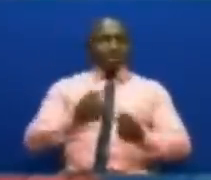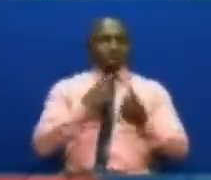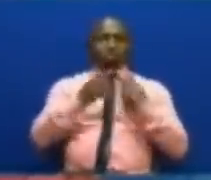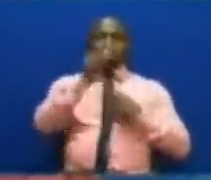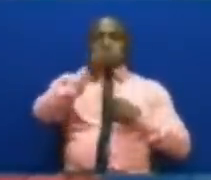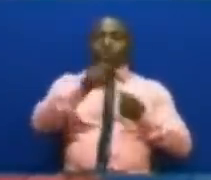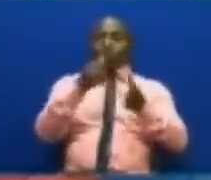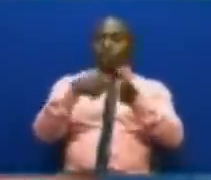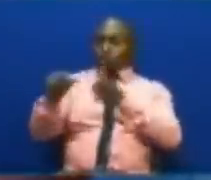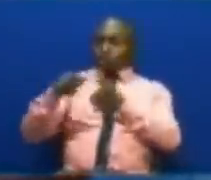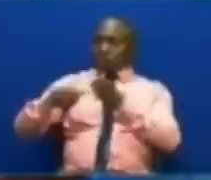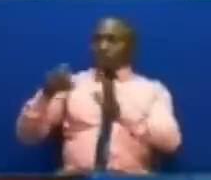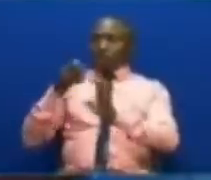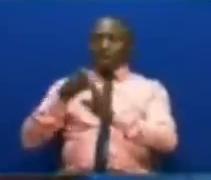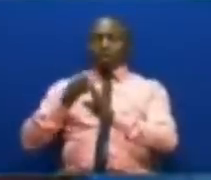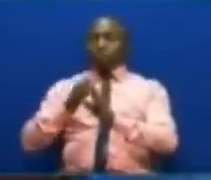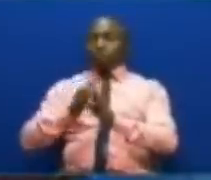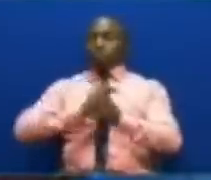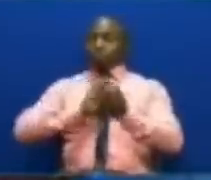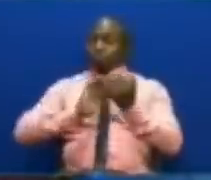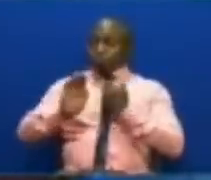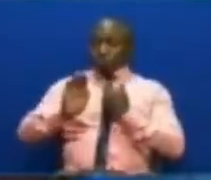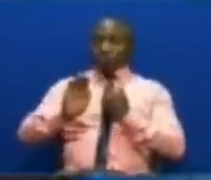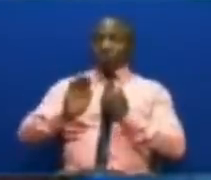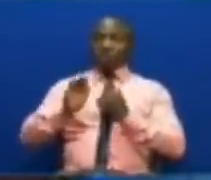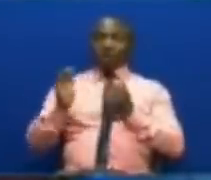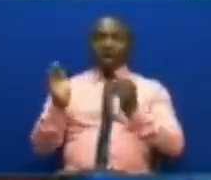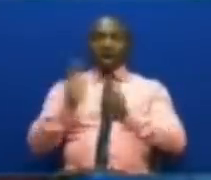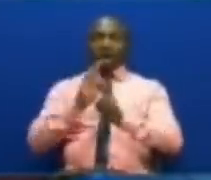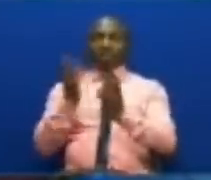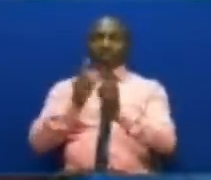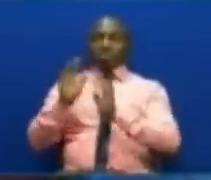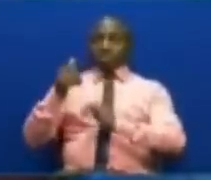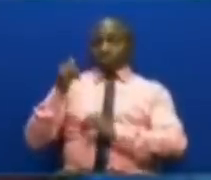hiyo isijitokeze tena.